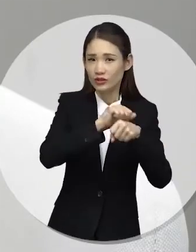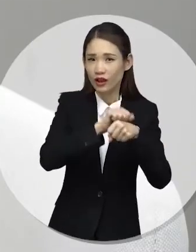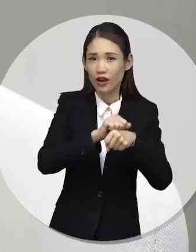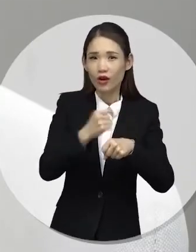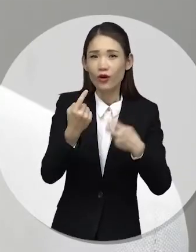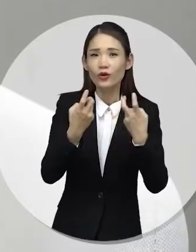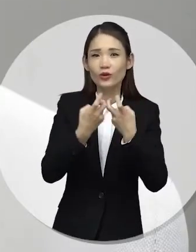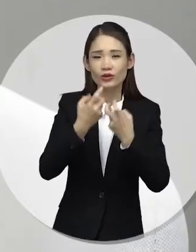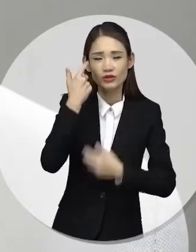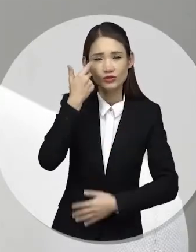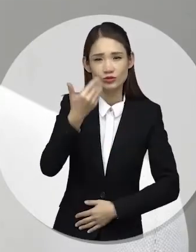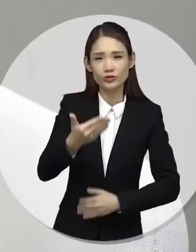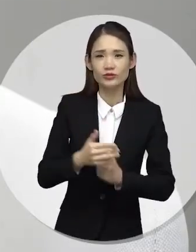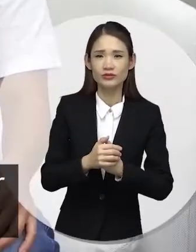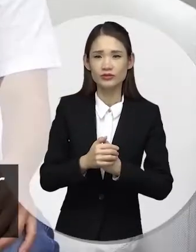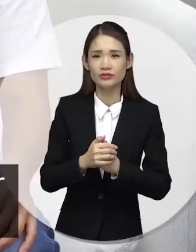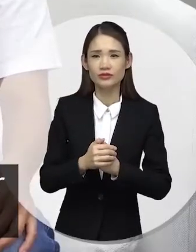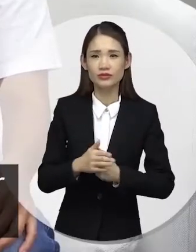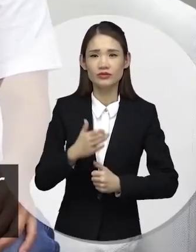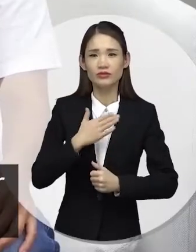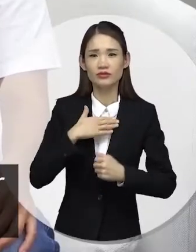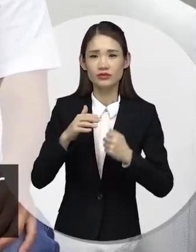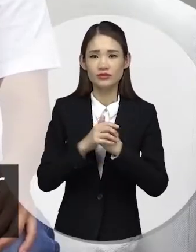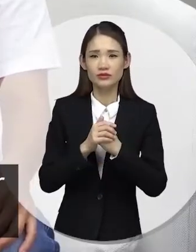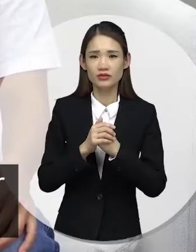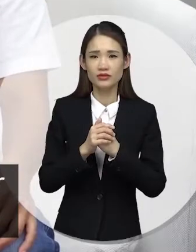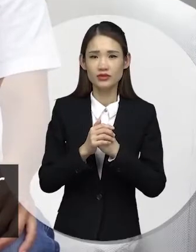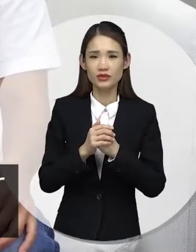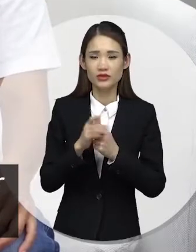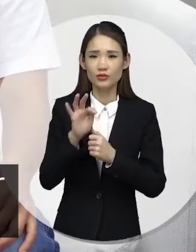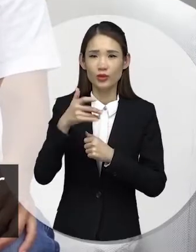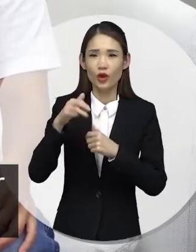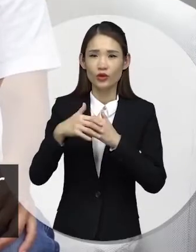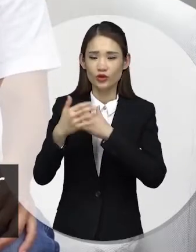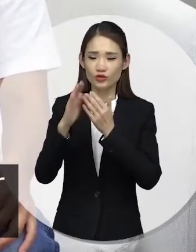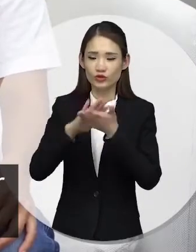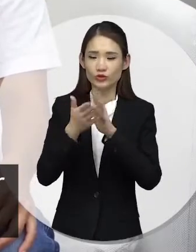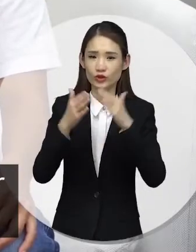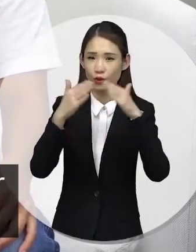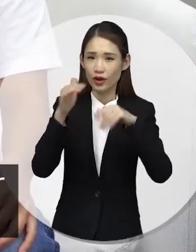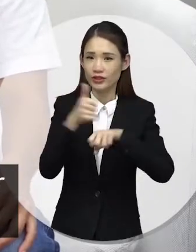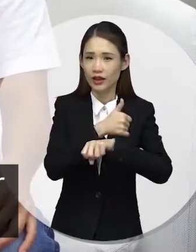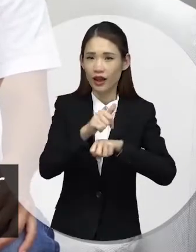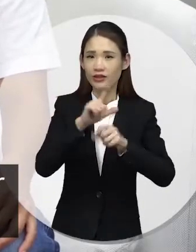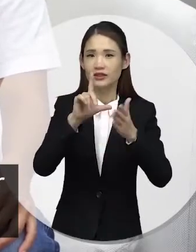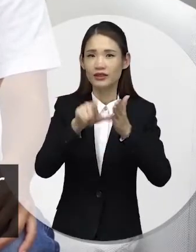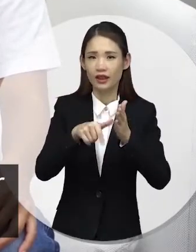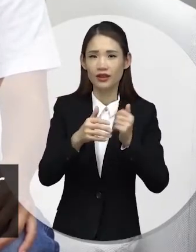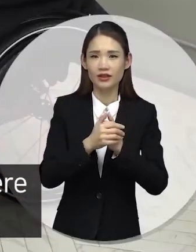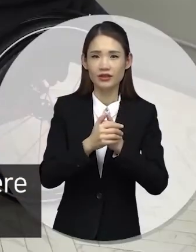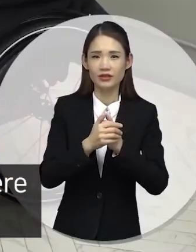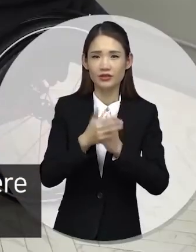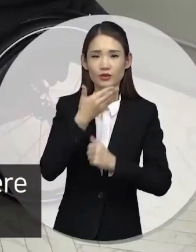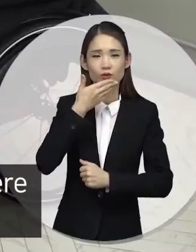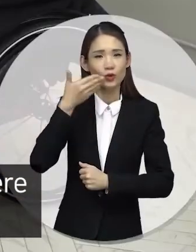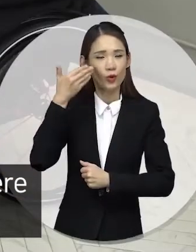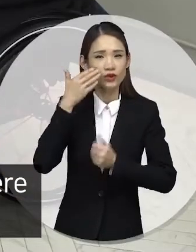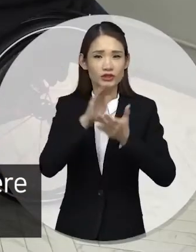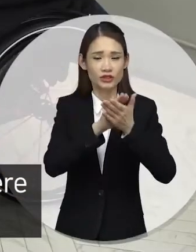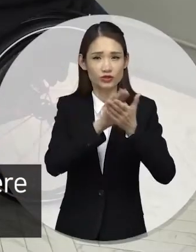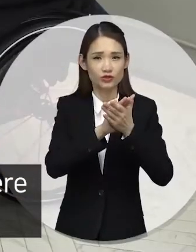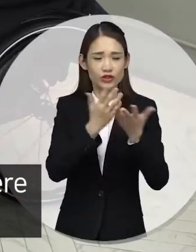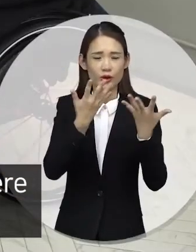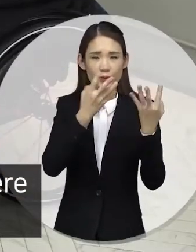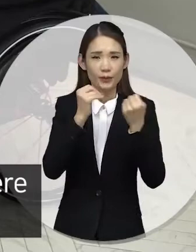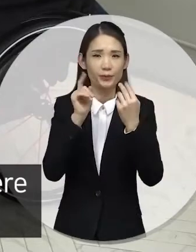그렇게까지 잘해? 라고 물어보니까 나는 병원 부설 유치원에 다녔고 그리고 그 유치원에 다니면서 농인 친구들을